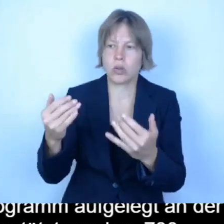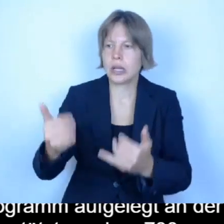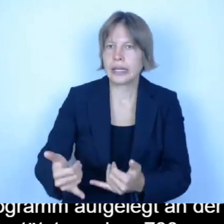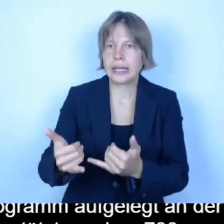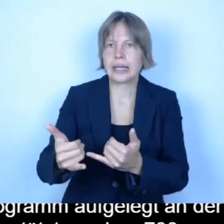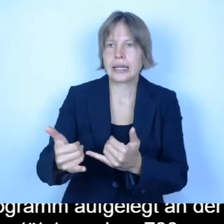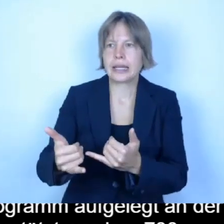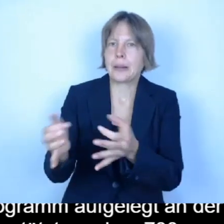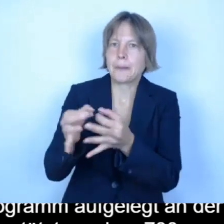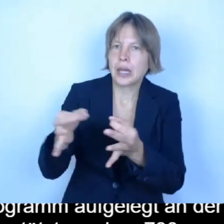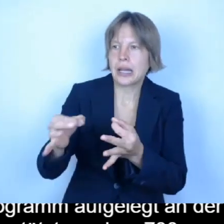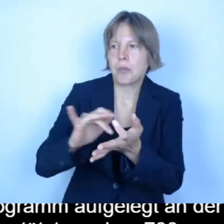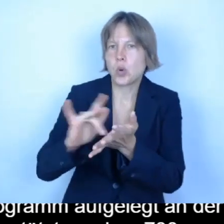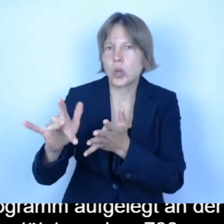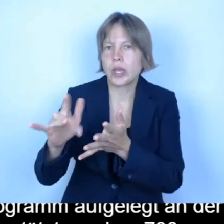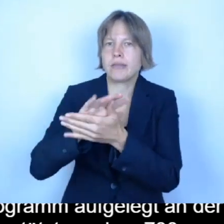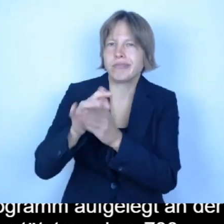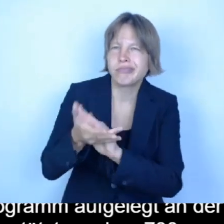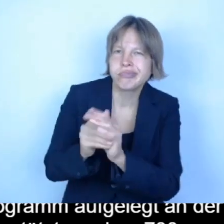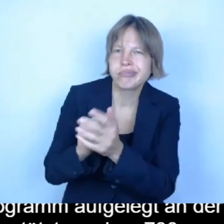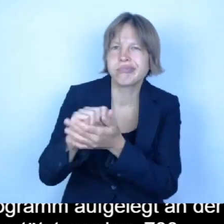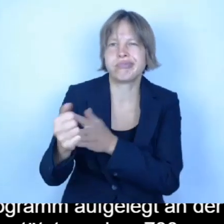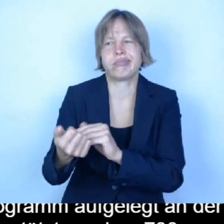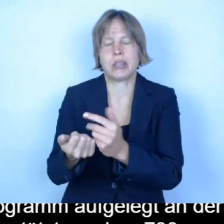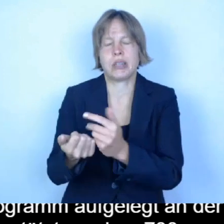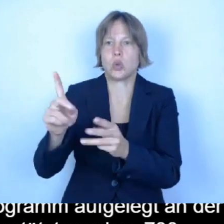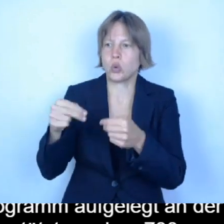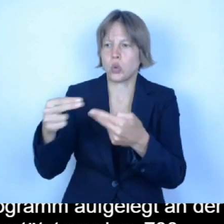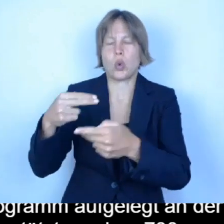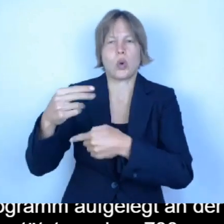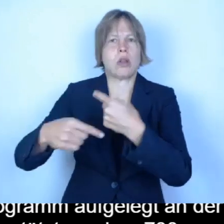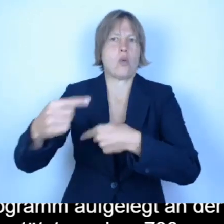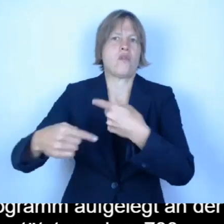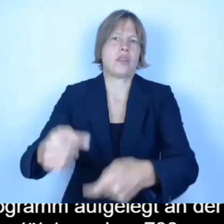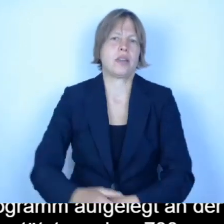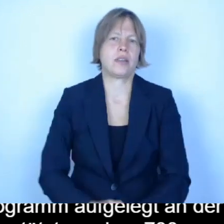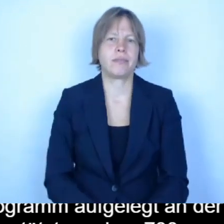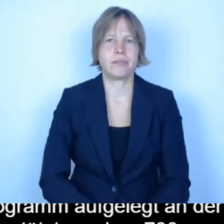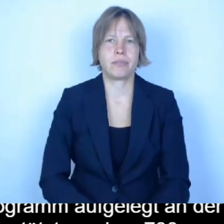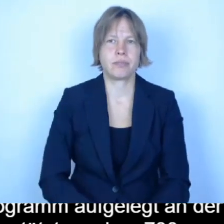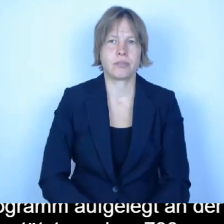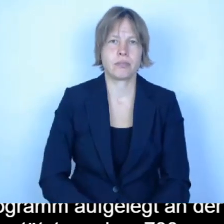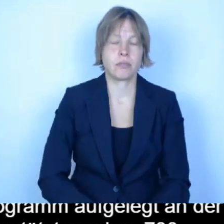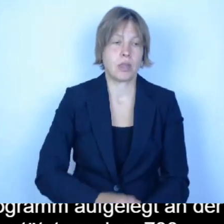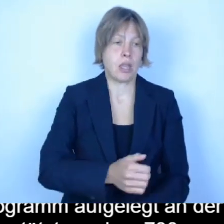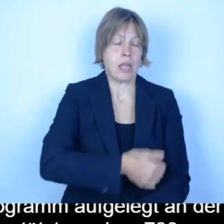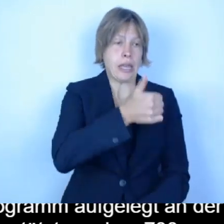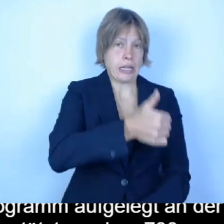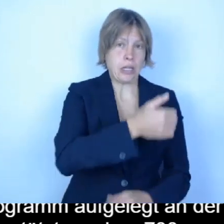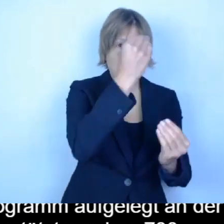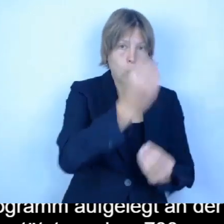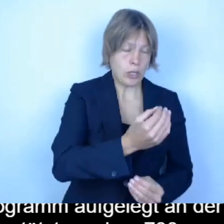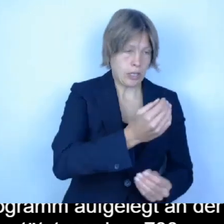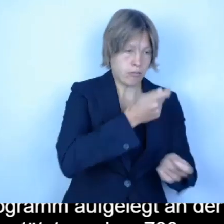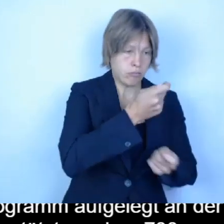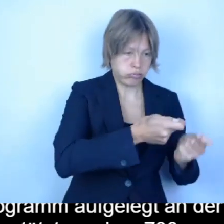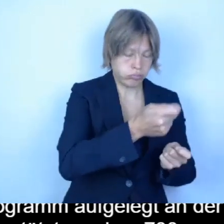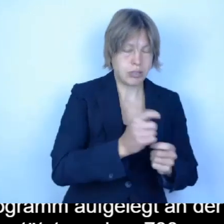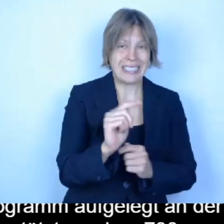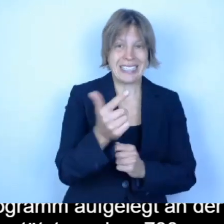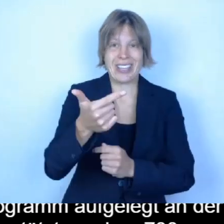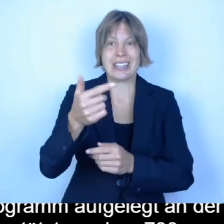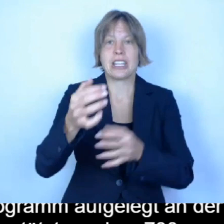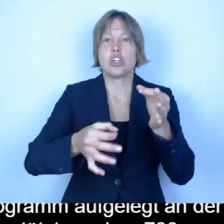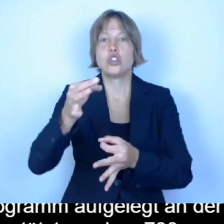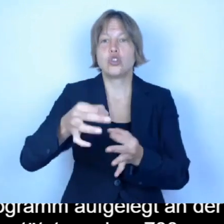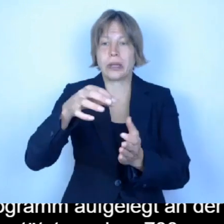Und der dritte Punkt, der dazu kommt, also der erste sind Künstler und Künstler. Der zweite ist Unterstützung für Spielstätten, für Theater, für Kinos. Und der